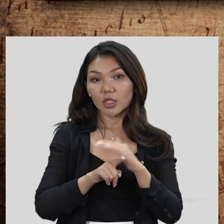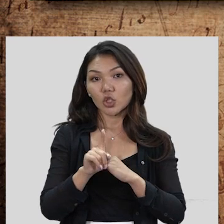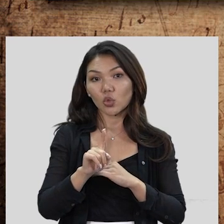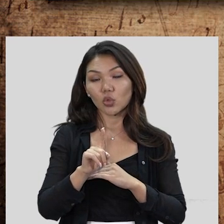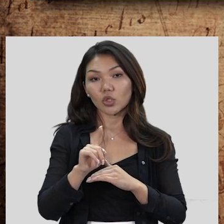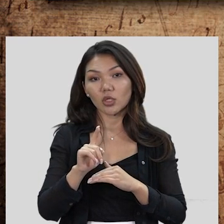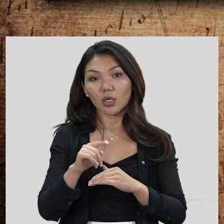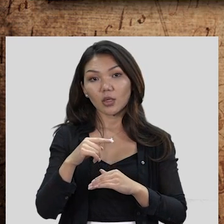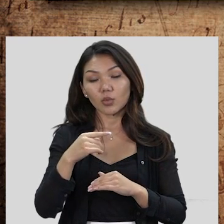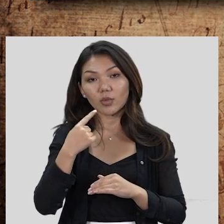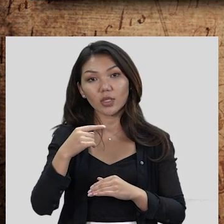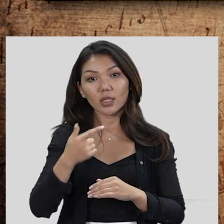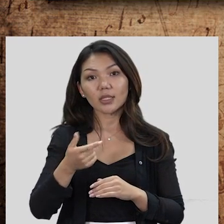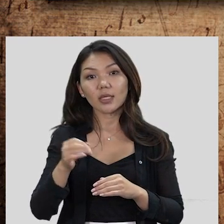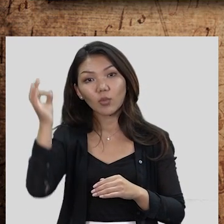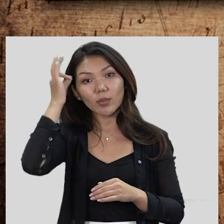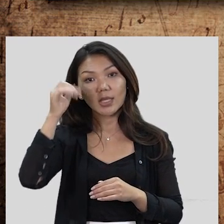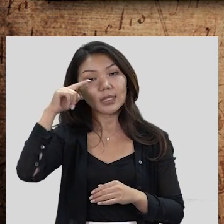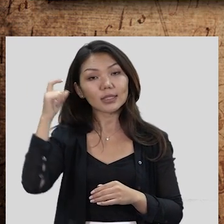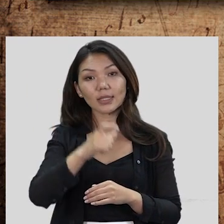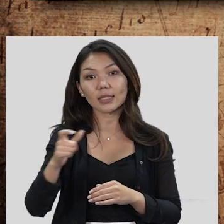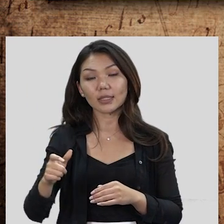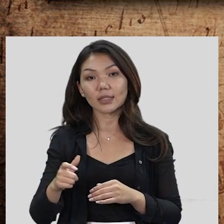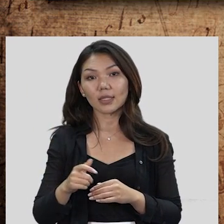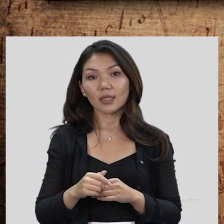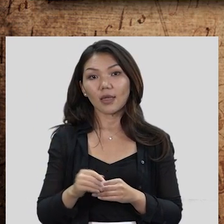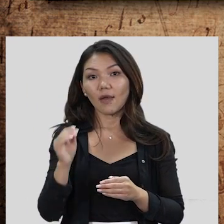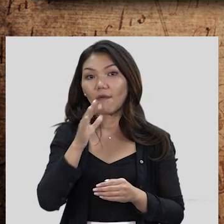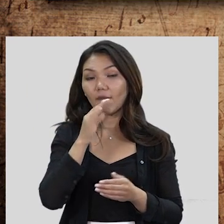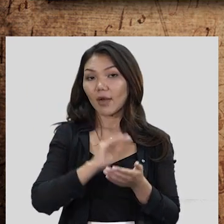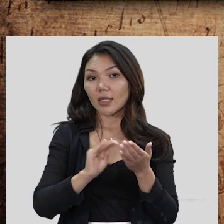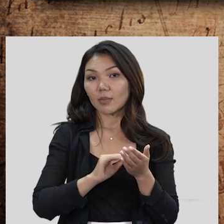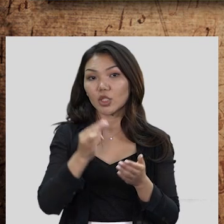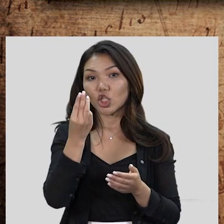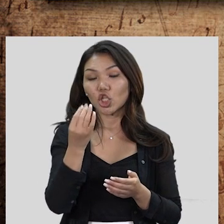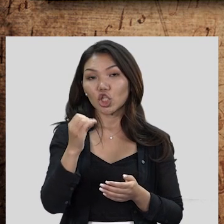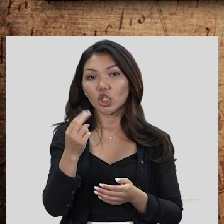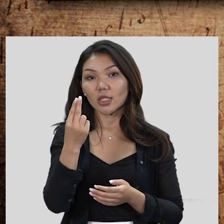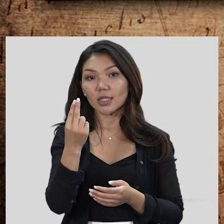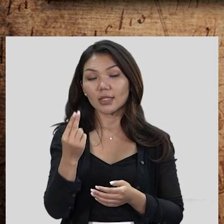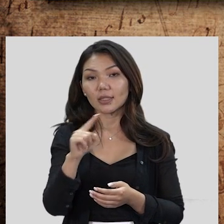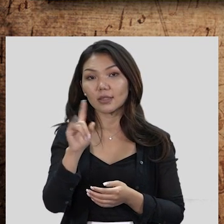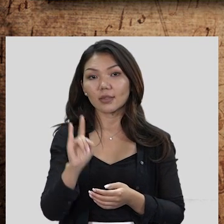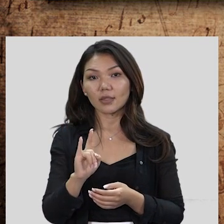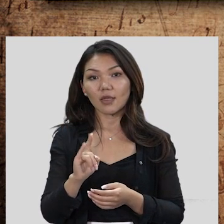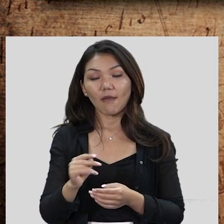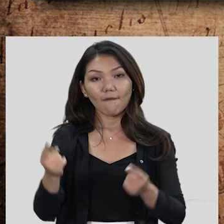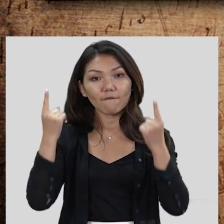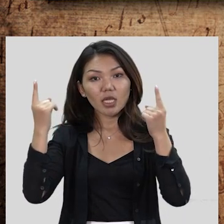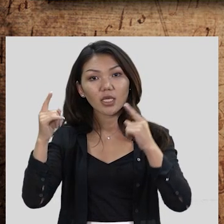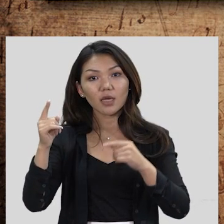первый среднего кыргызов упоминается в летописи шины в переводе исторические записки великого китайского